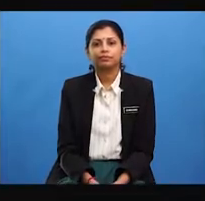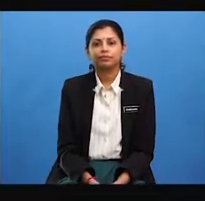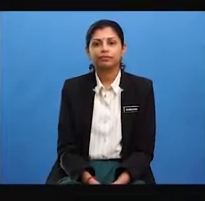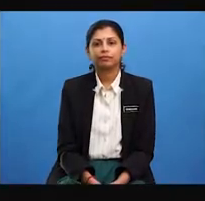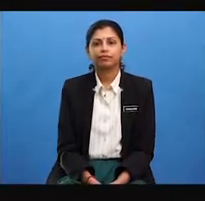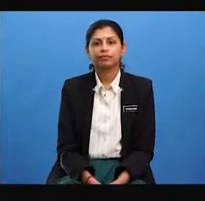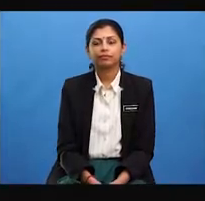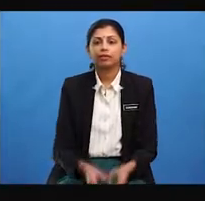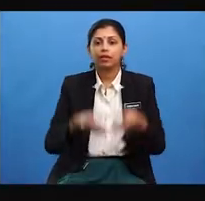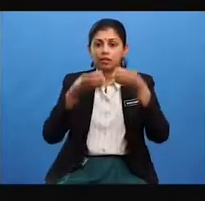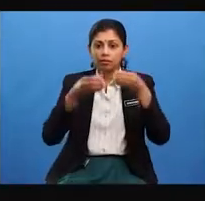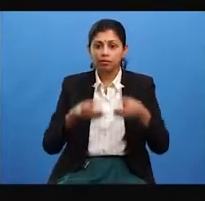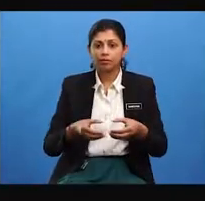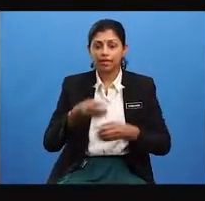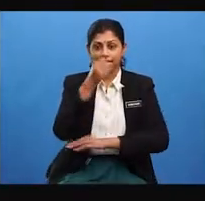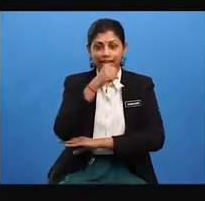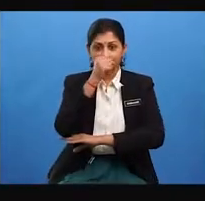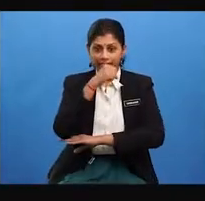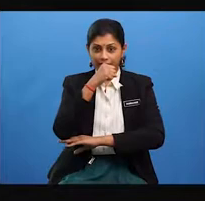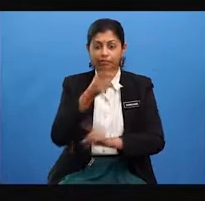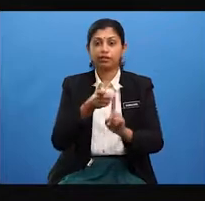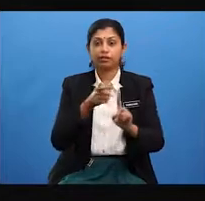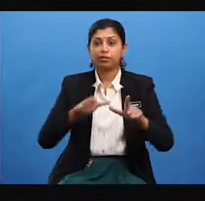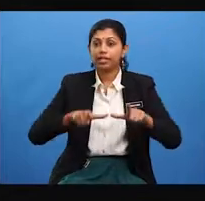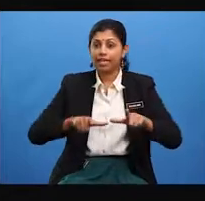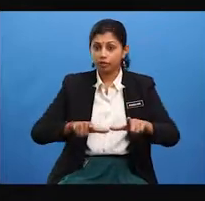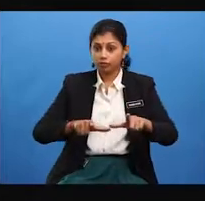batang aiskrim yang diperbuat daripada kayu,